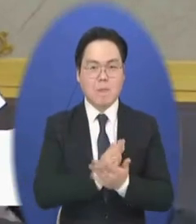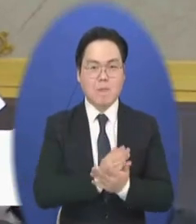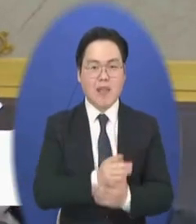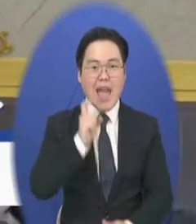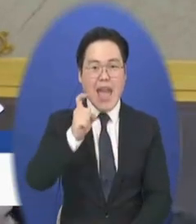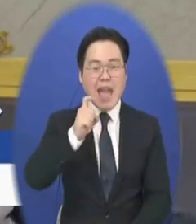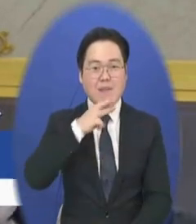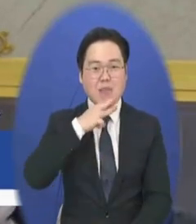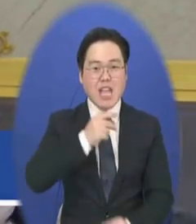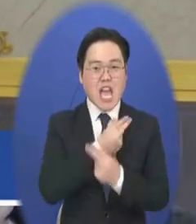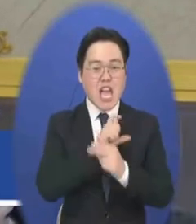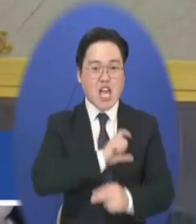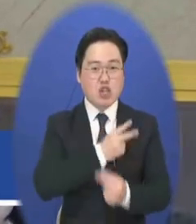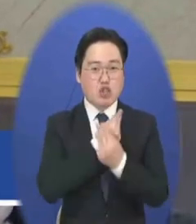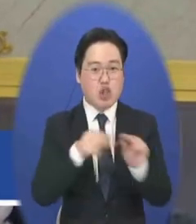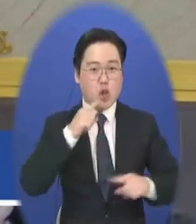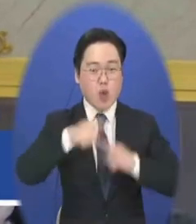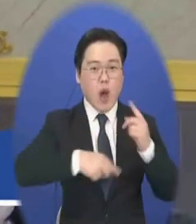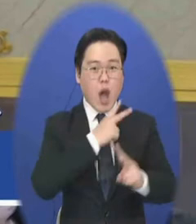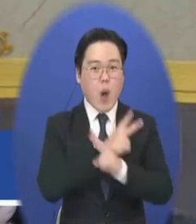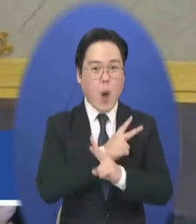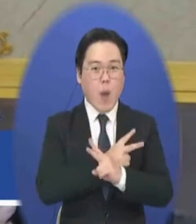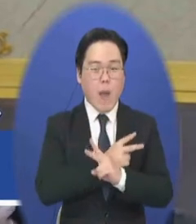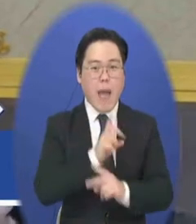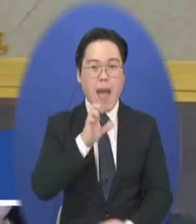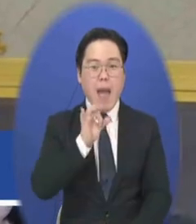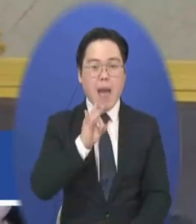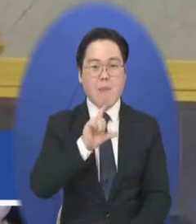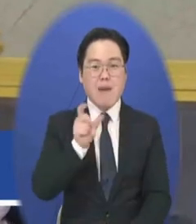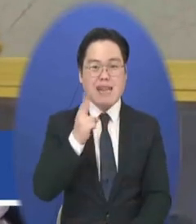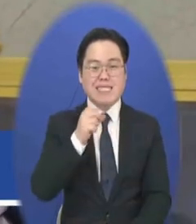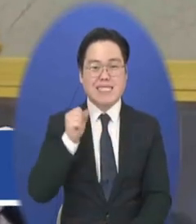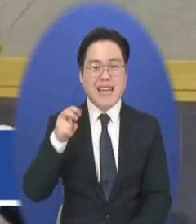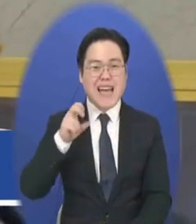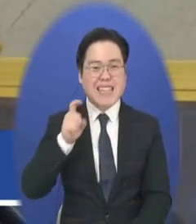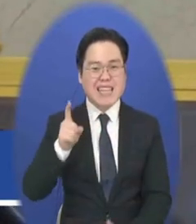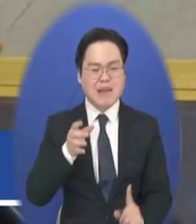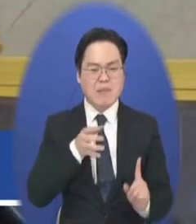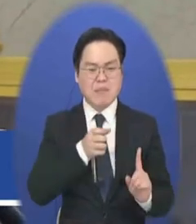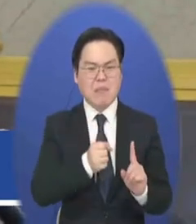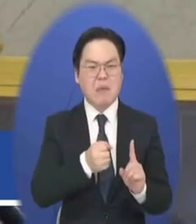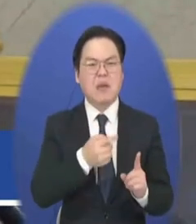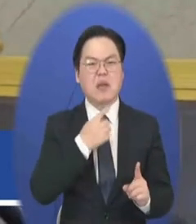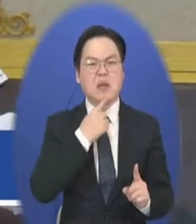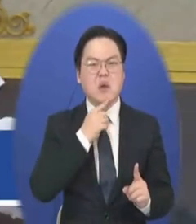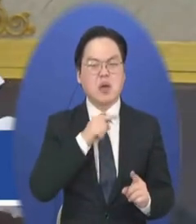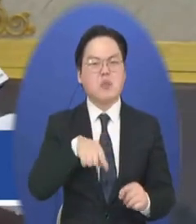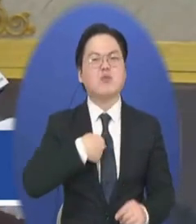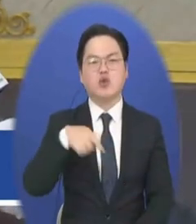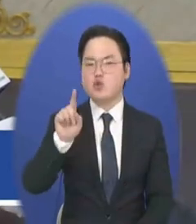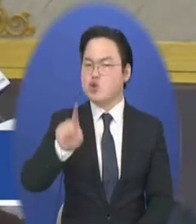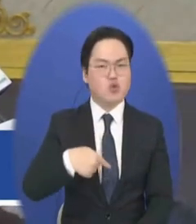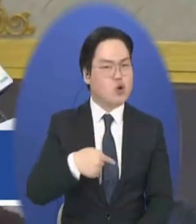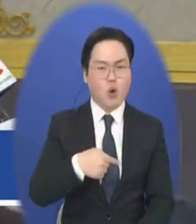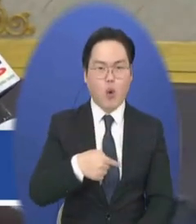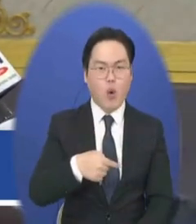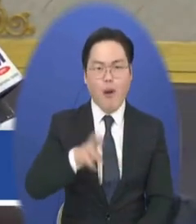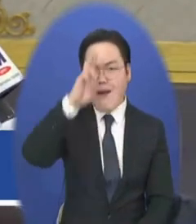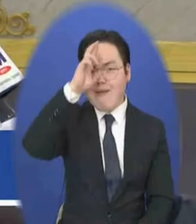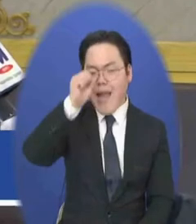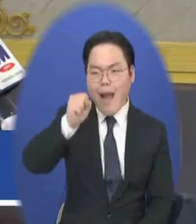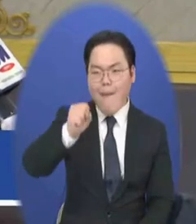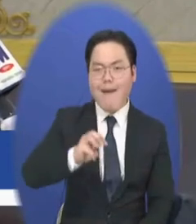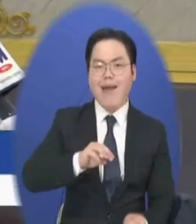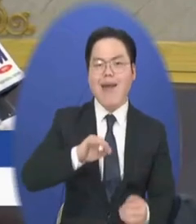чөлөөний тухай хуулиар одоо барьцаалах гэдэг юм уу те ийм зүйл рүү орох бол бид нар одоо зөвшөөрөхгүй. А яамнаас танилцуулж